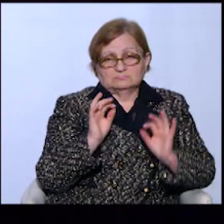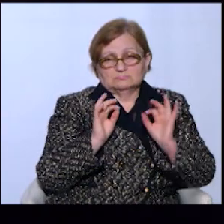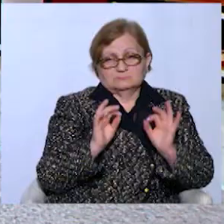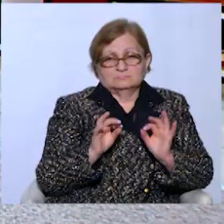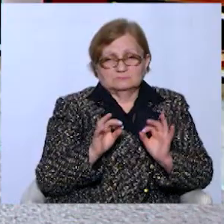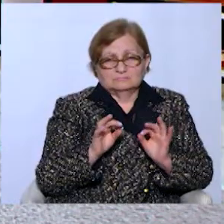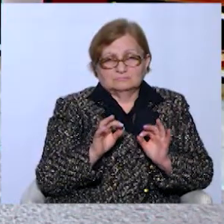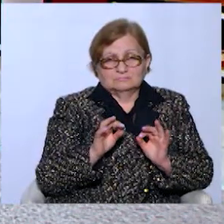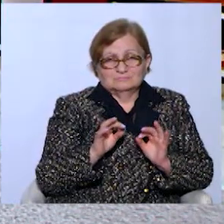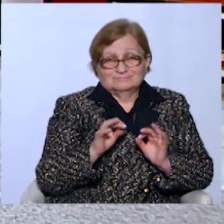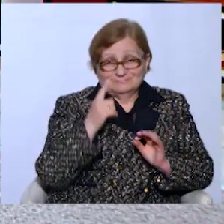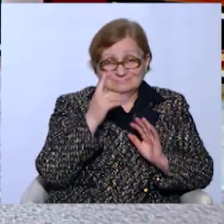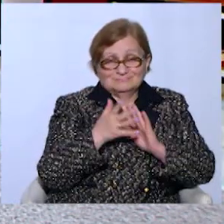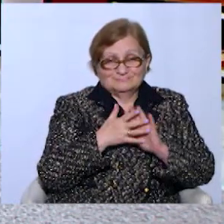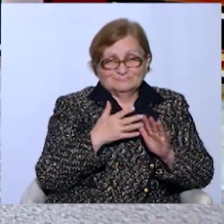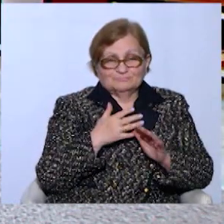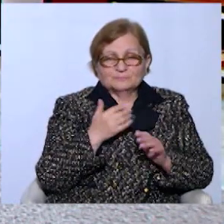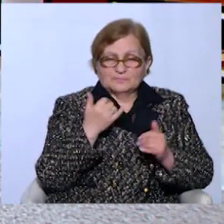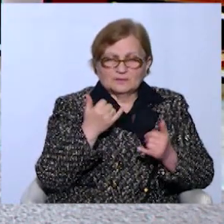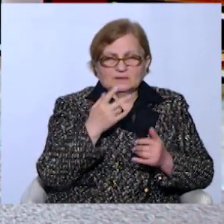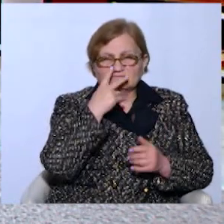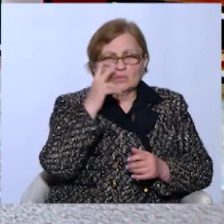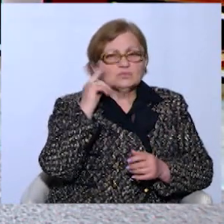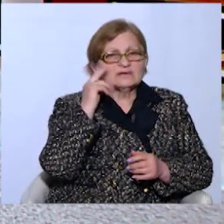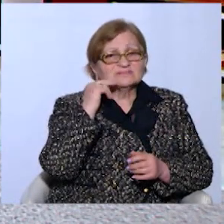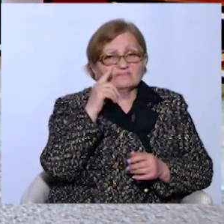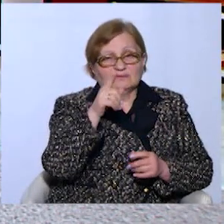421. მოდი ერთი მაგალითი კიდე გავაკეთოთ რიცხვებით.